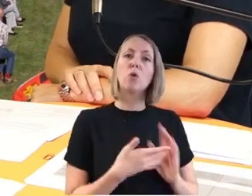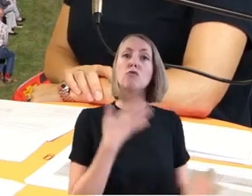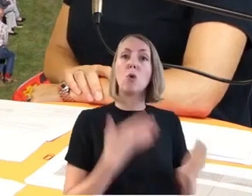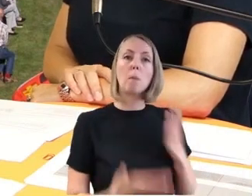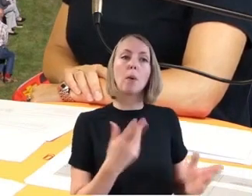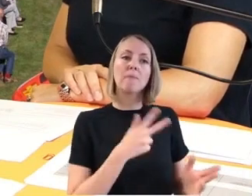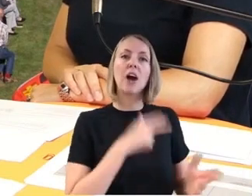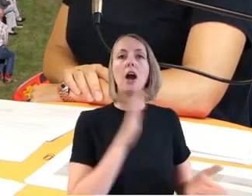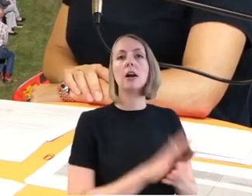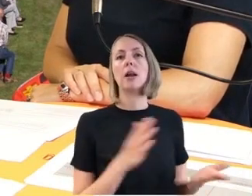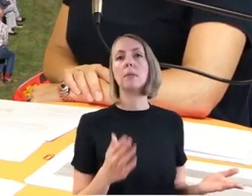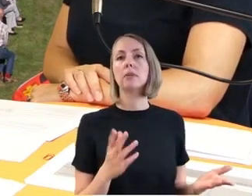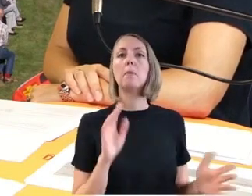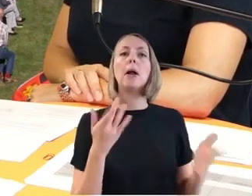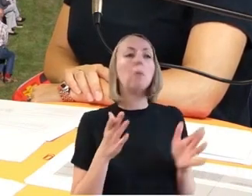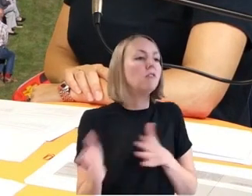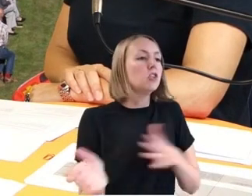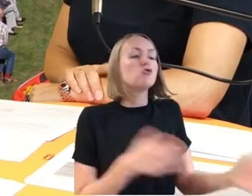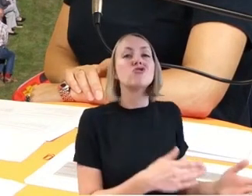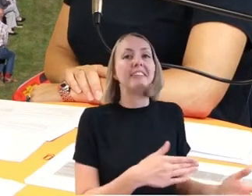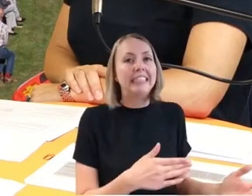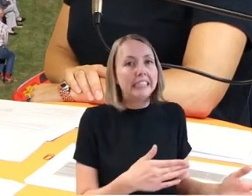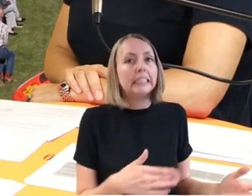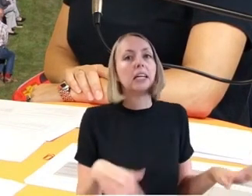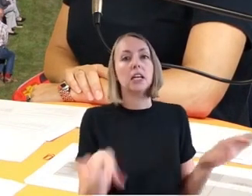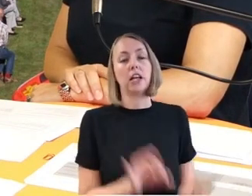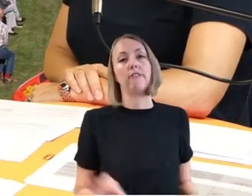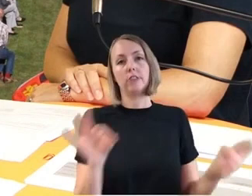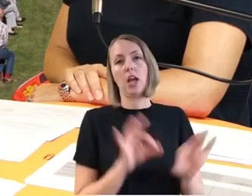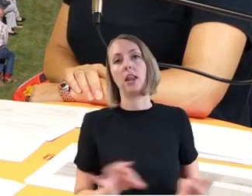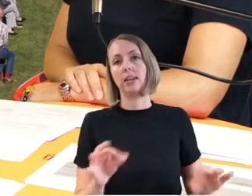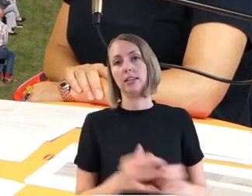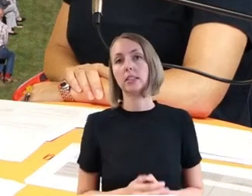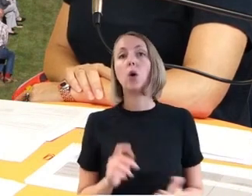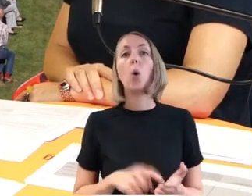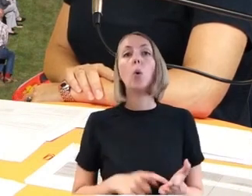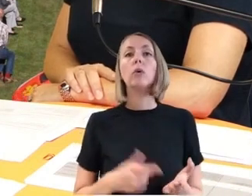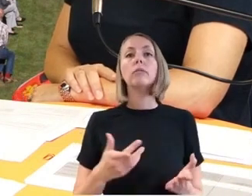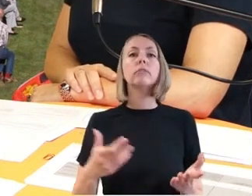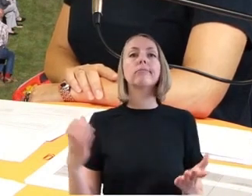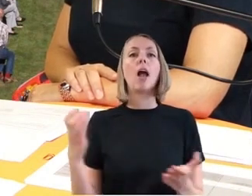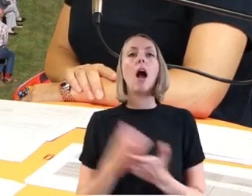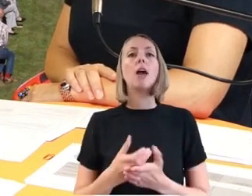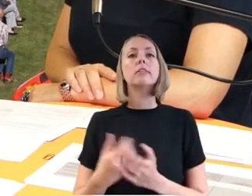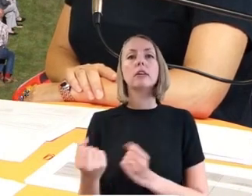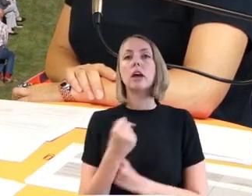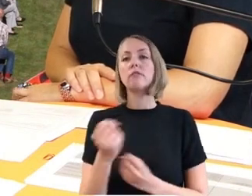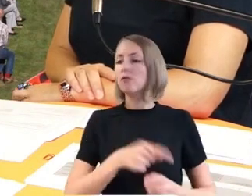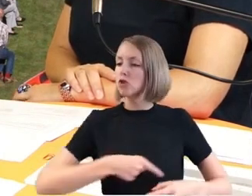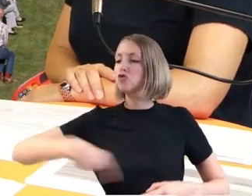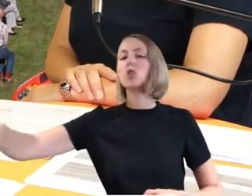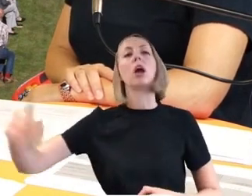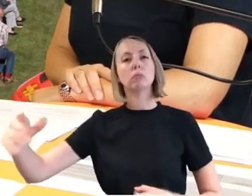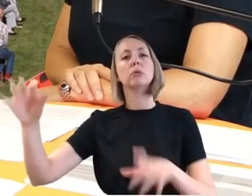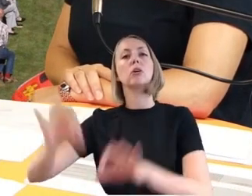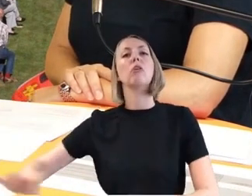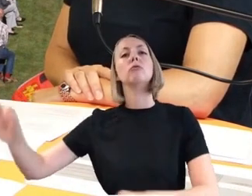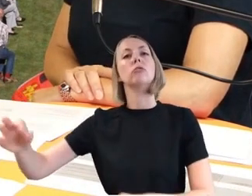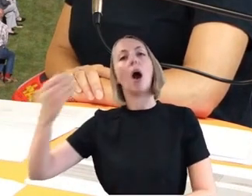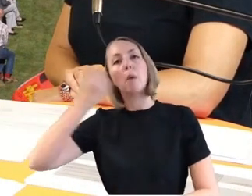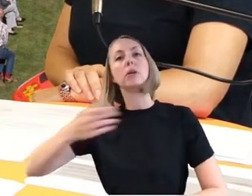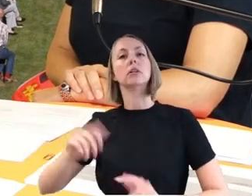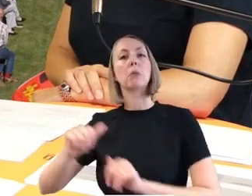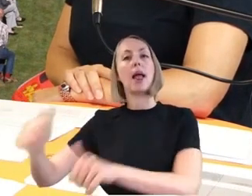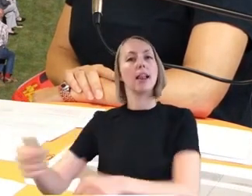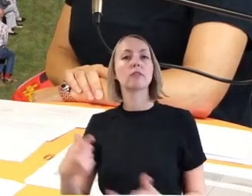fall deswegen müssen wir das auch tun weil es wir schicken einsatzkräfte in gefahrenlagen und die müssen sie sich auf die geräte verlassen